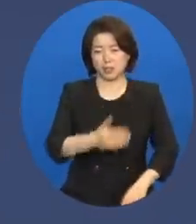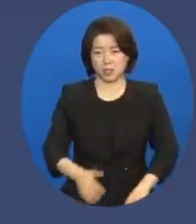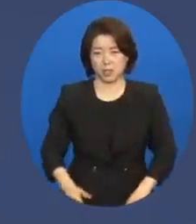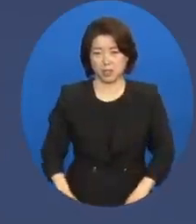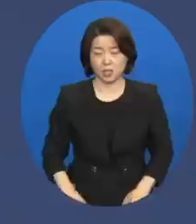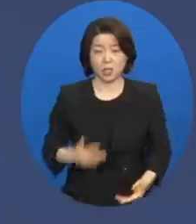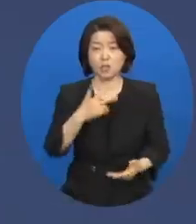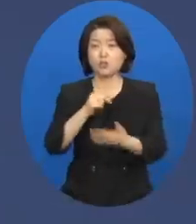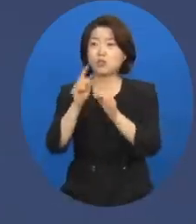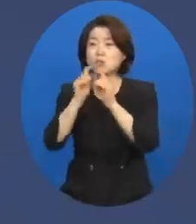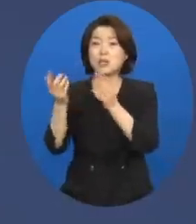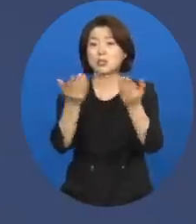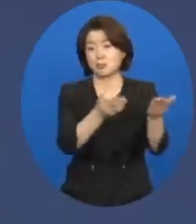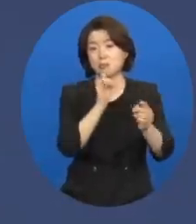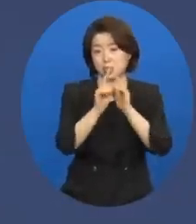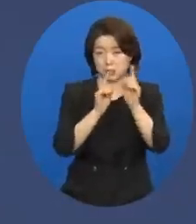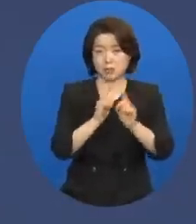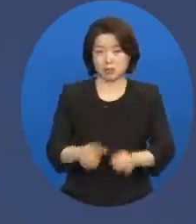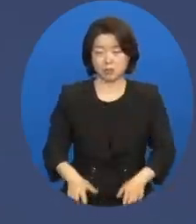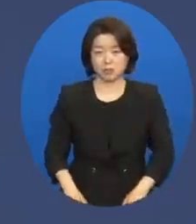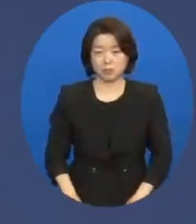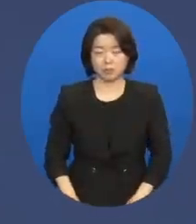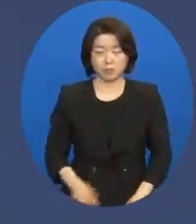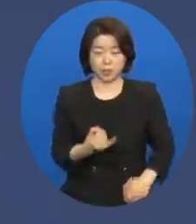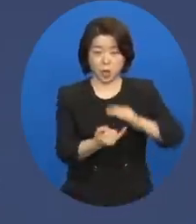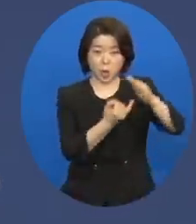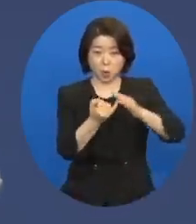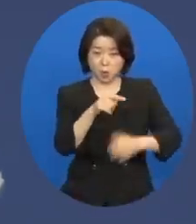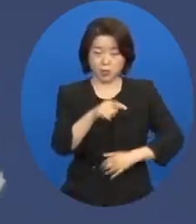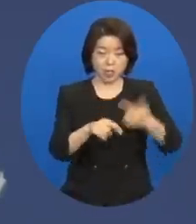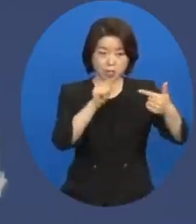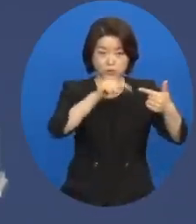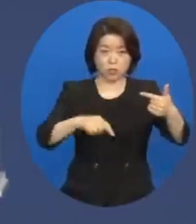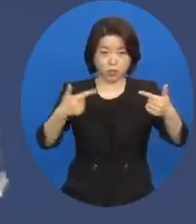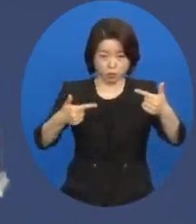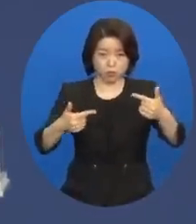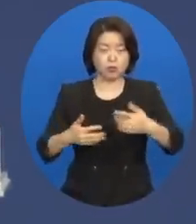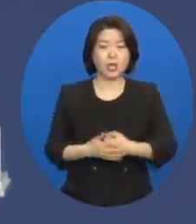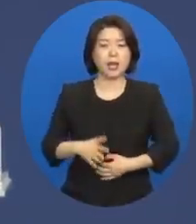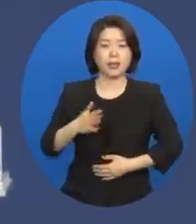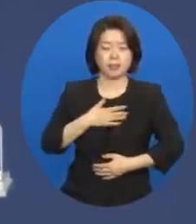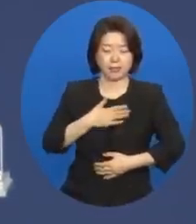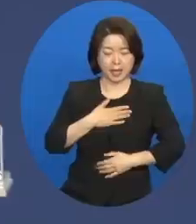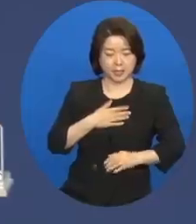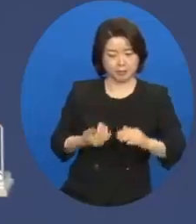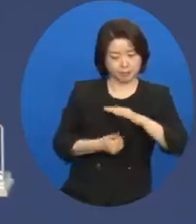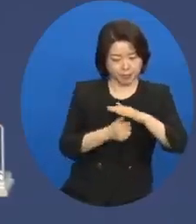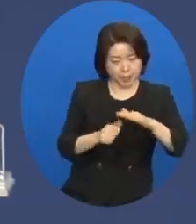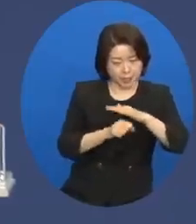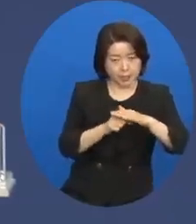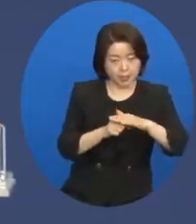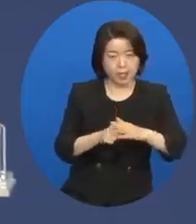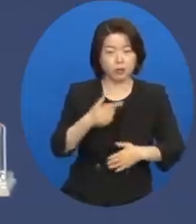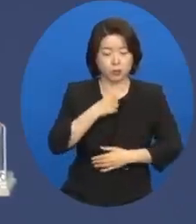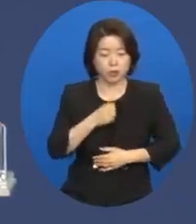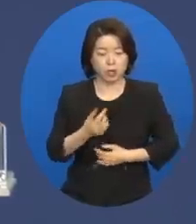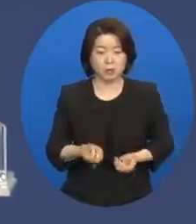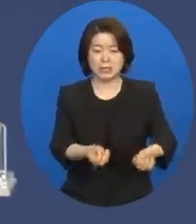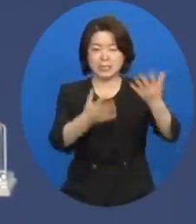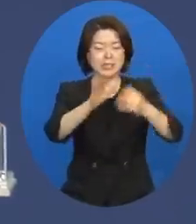하신 말씀이에요. 호세아서 6장 6절에 나는 인애를 원하고 제사를 원치